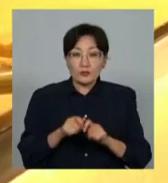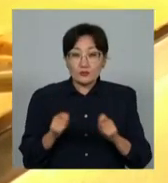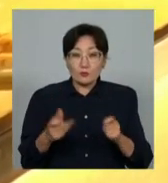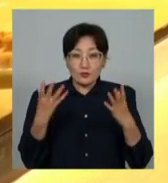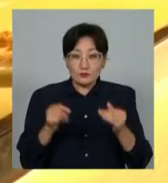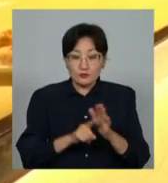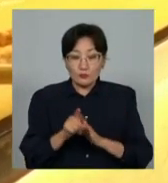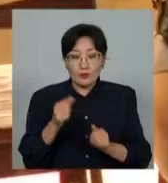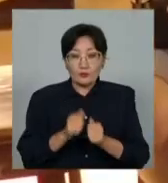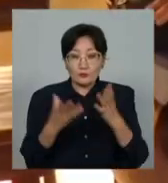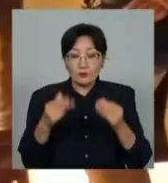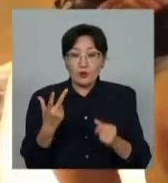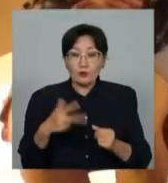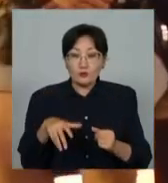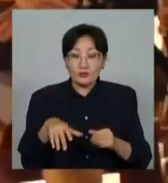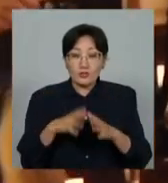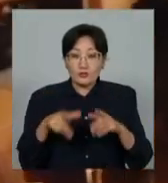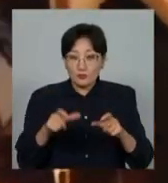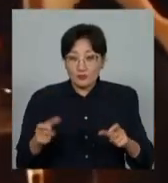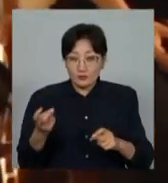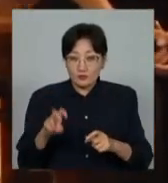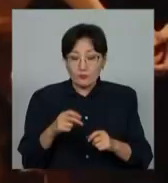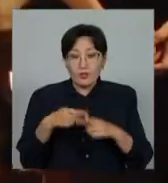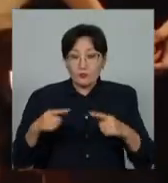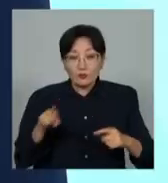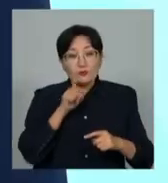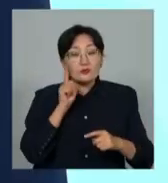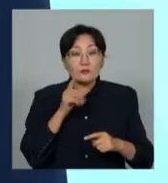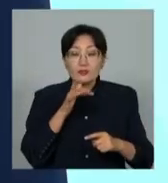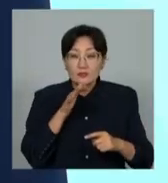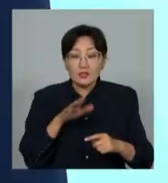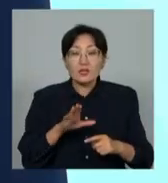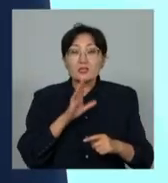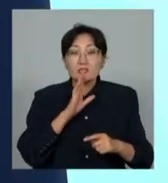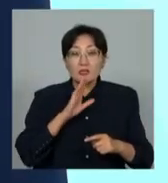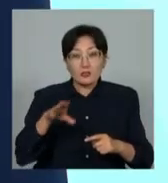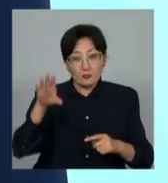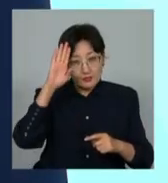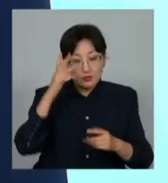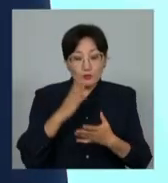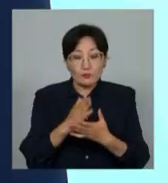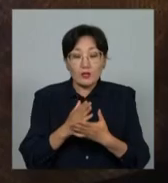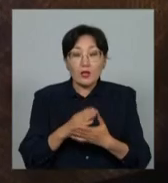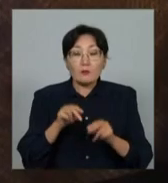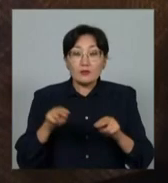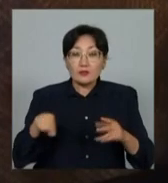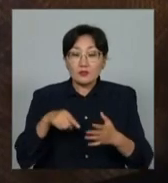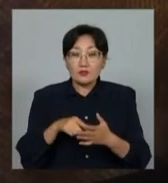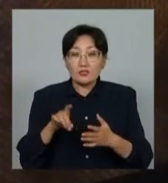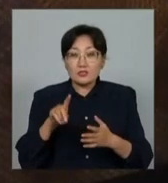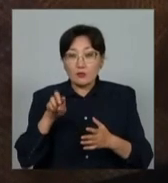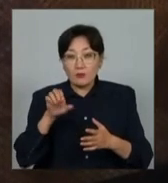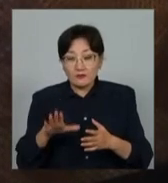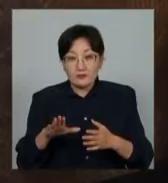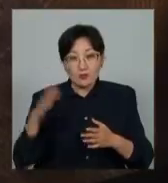күннен бастап күн сайын 30-дан аса адам келеді. Арасында түрлі жастағы қыздар да ерлер де бар. Мағжан Мақтабек Петропавл қаласы Назарбаев